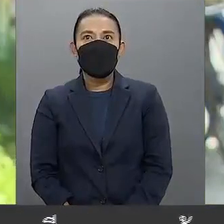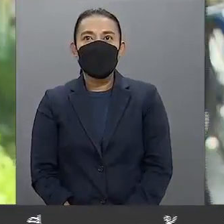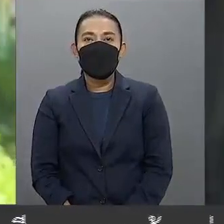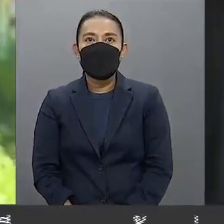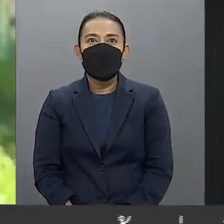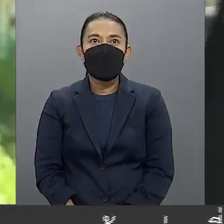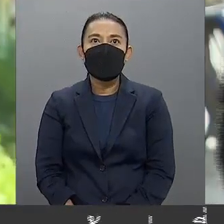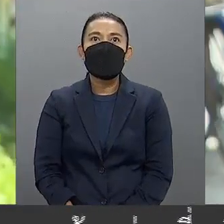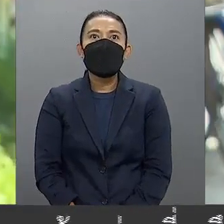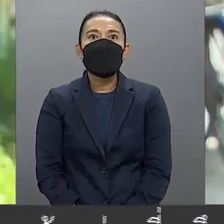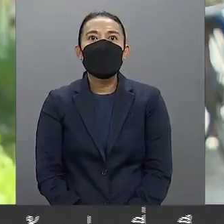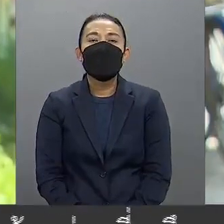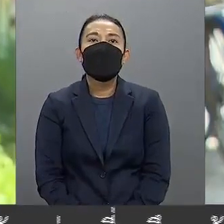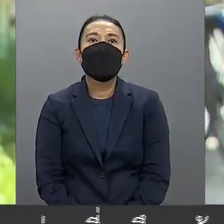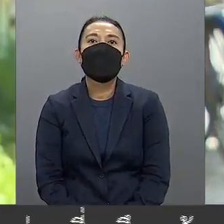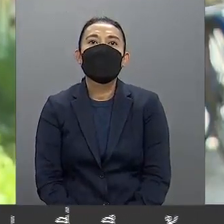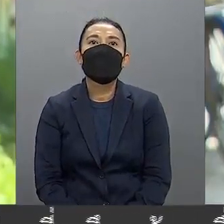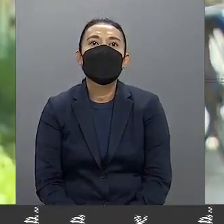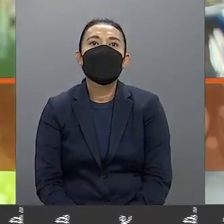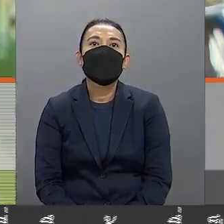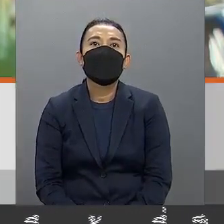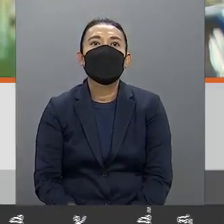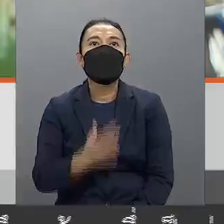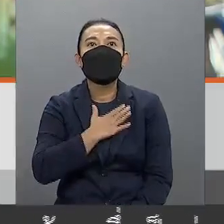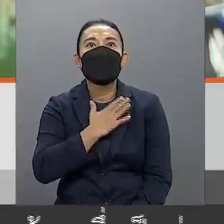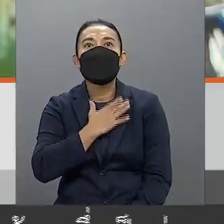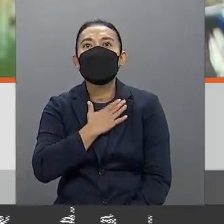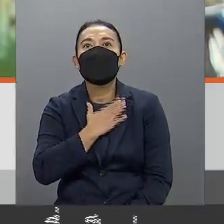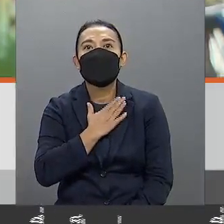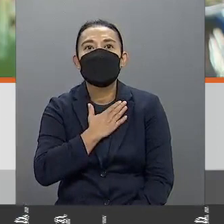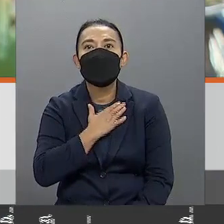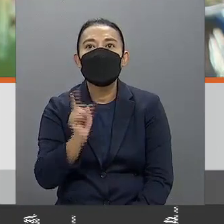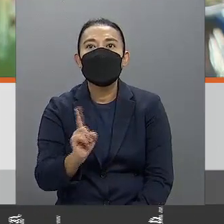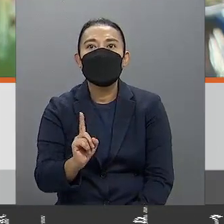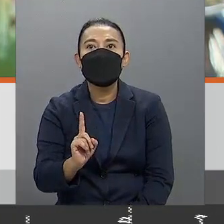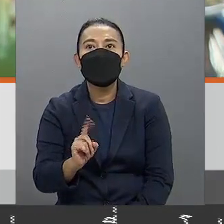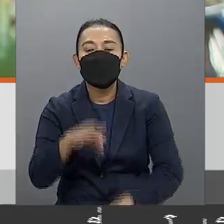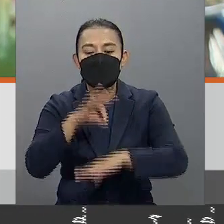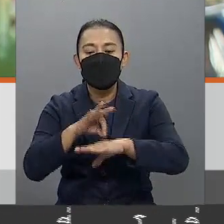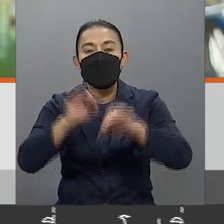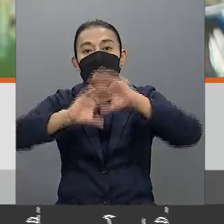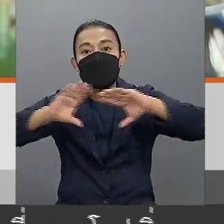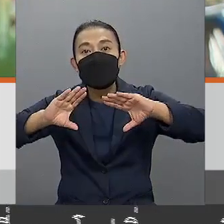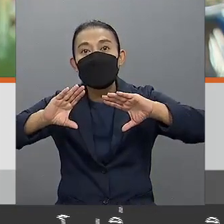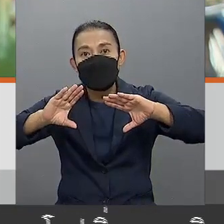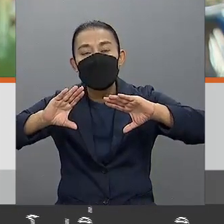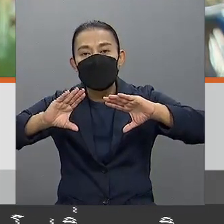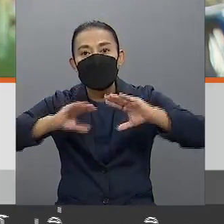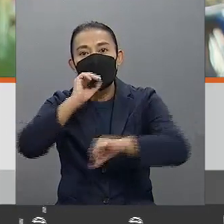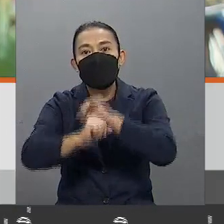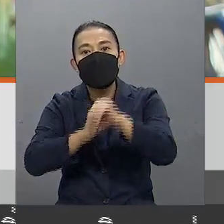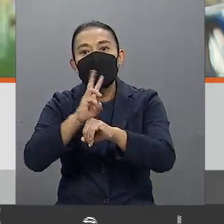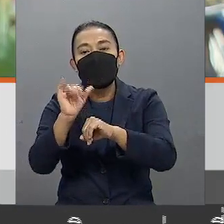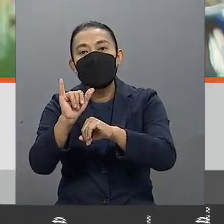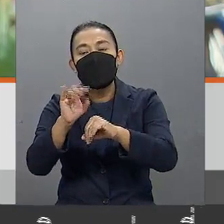ผมก็ถือโอกาสจากการที่ออกมาจากราชการจากการรีดีทานเนี่ยก็ยังมีลูกศิษย์อยู่